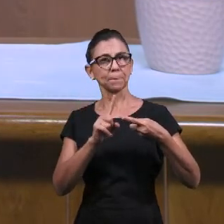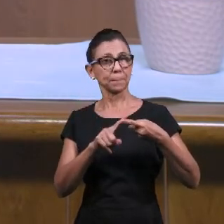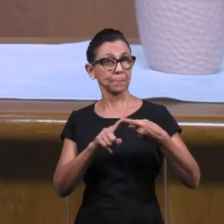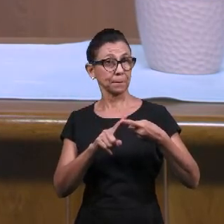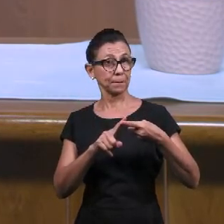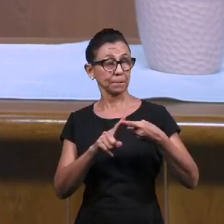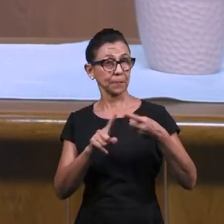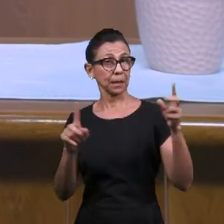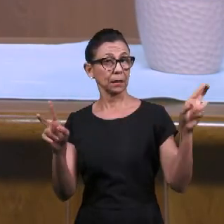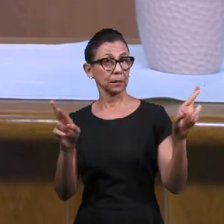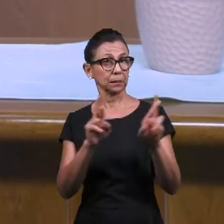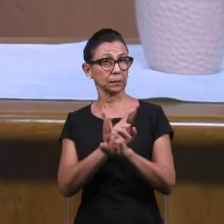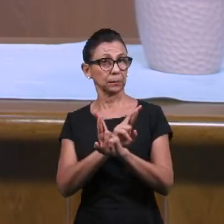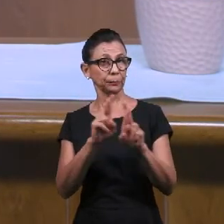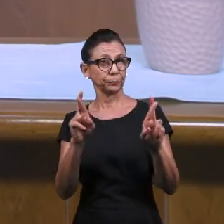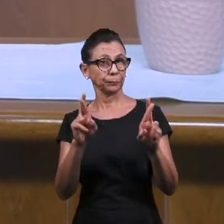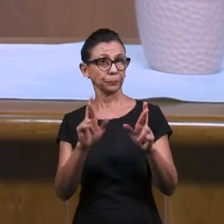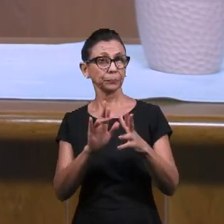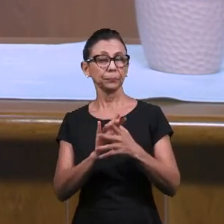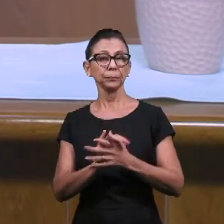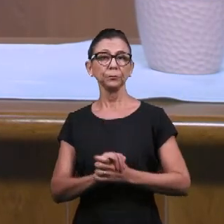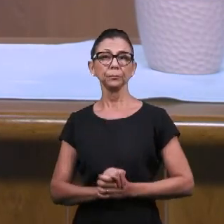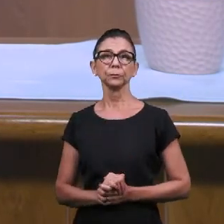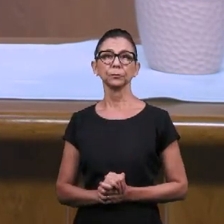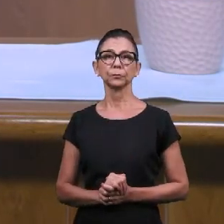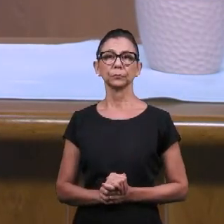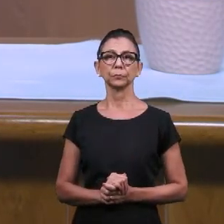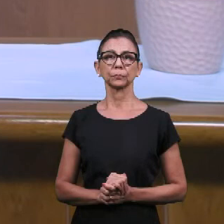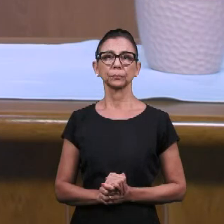было три очень важные темы.